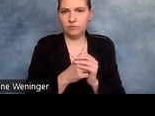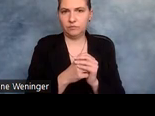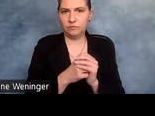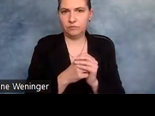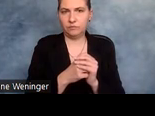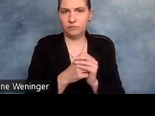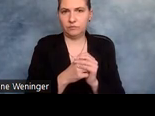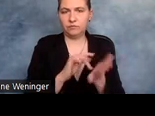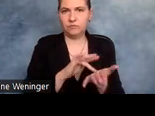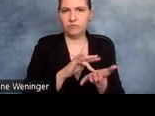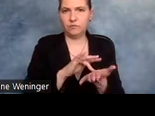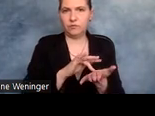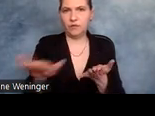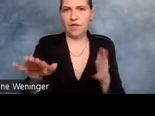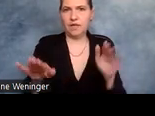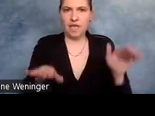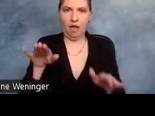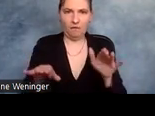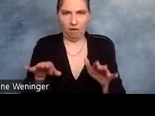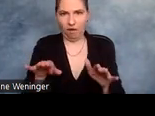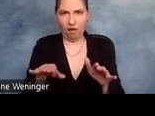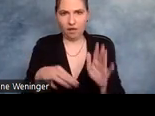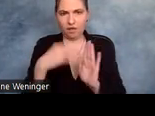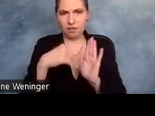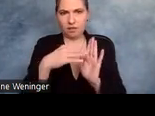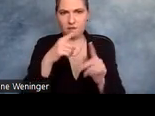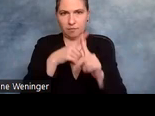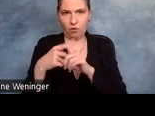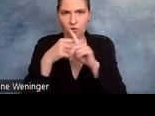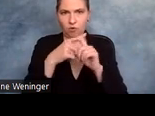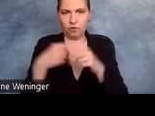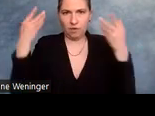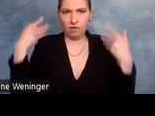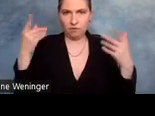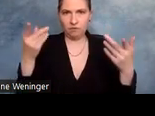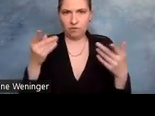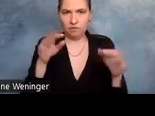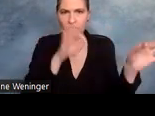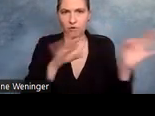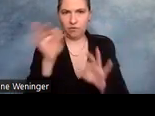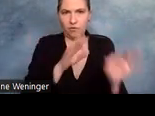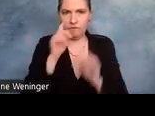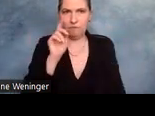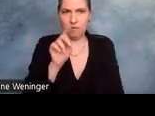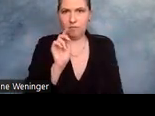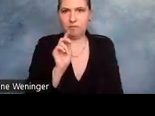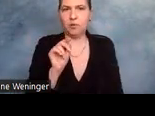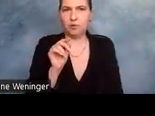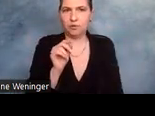so reiner JavaScript-Code im Prinzip hinterlegt. Und der wird dann halt ausgeführt, wenn man draufklickt. Das heißt, da sollte